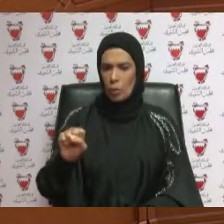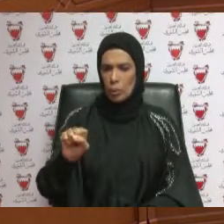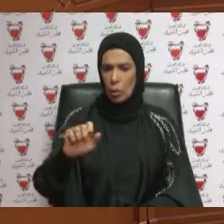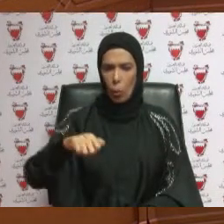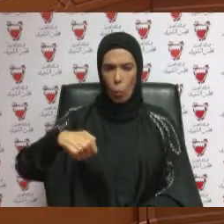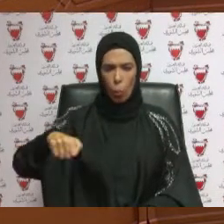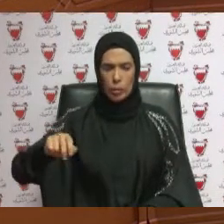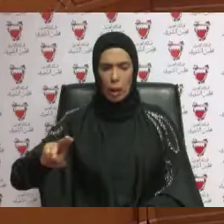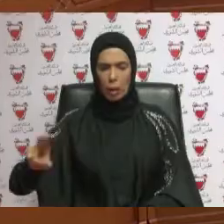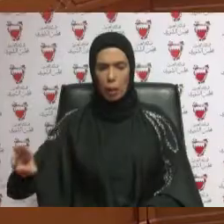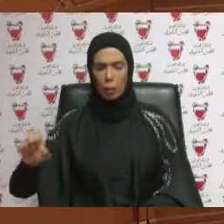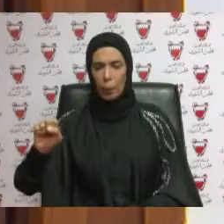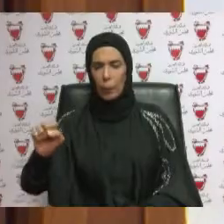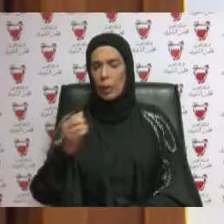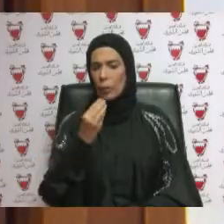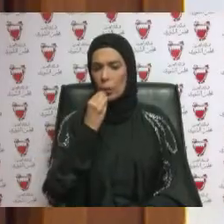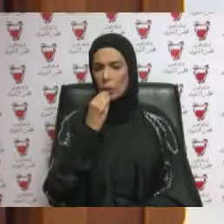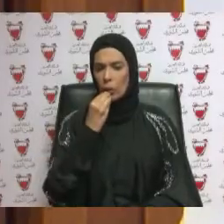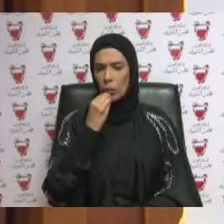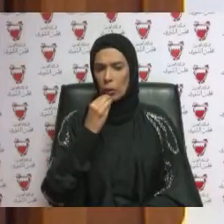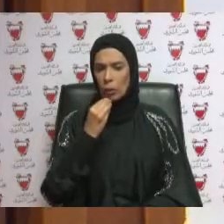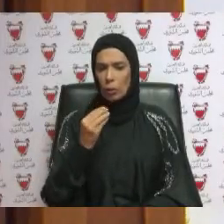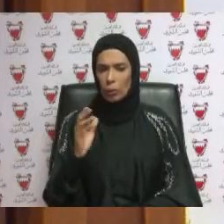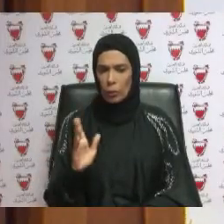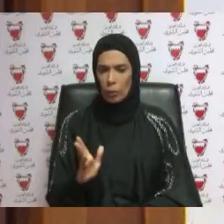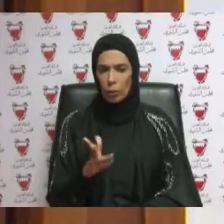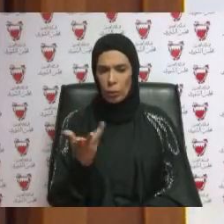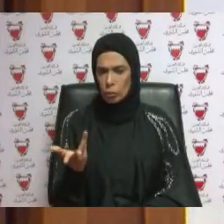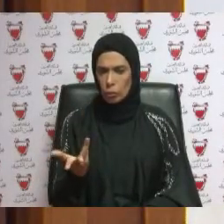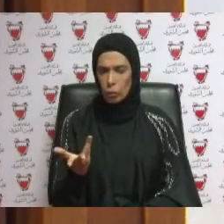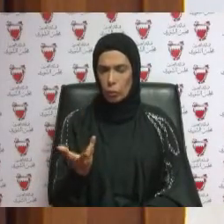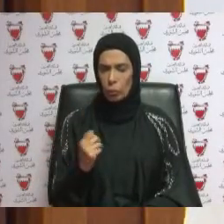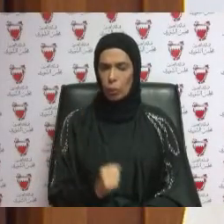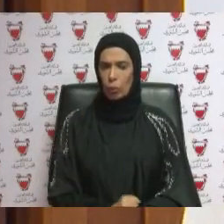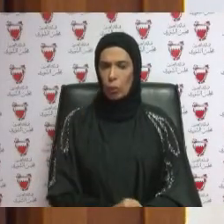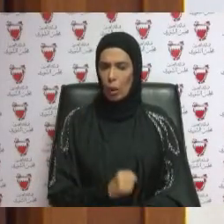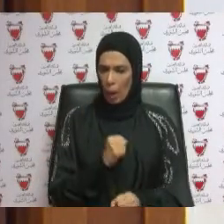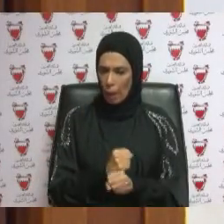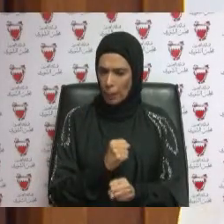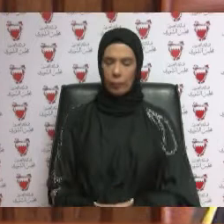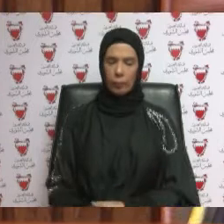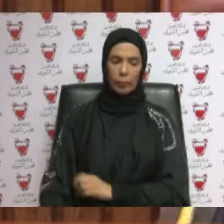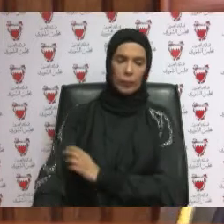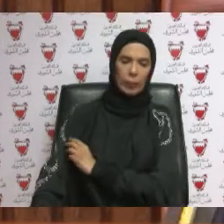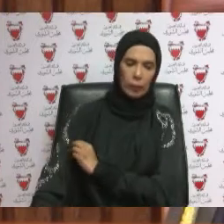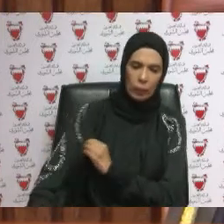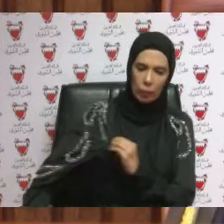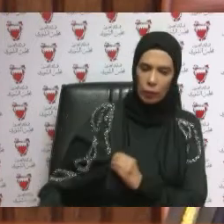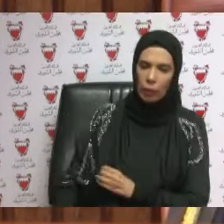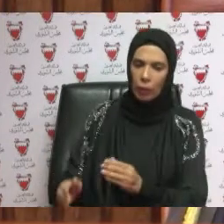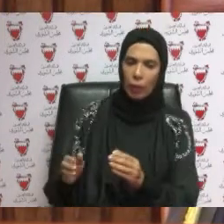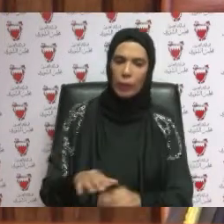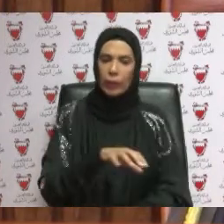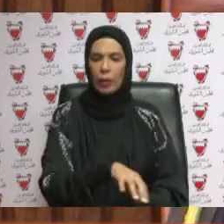الوزارات ماذا أعد للأمن الغذائي. والسلام عليكم. ننتقل